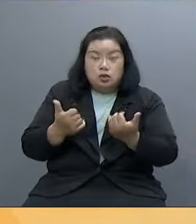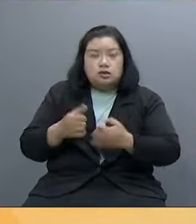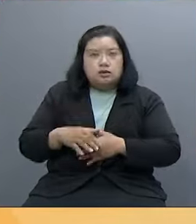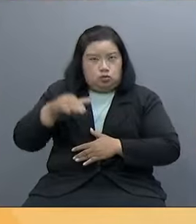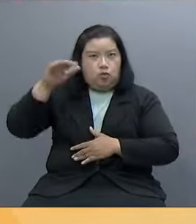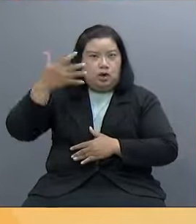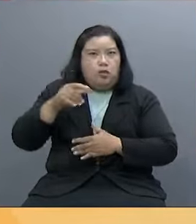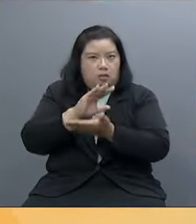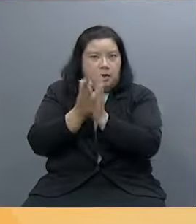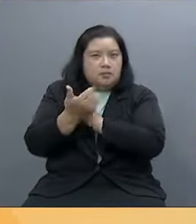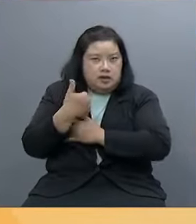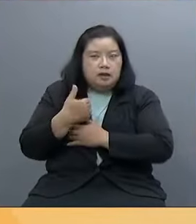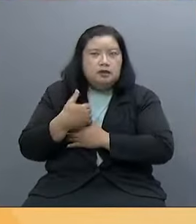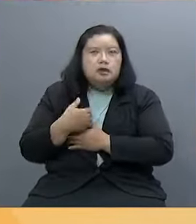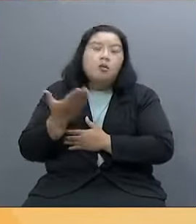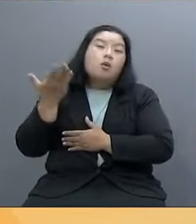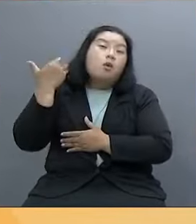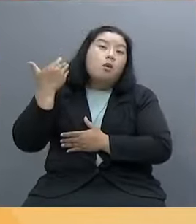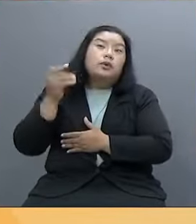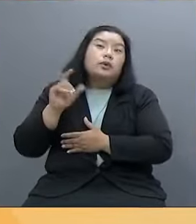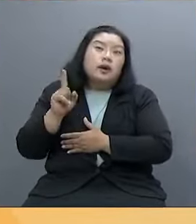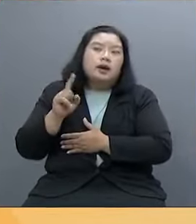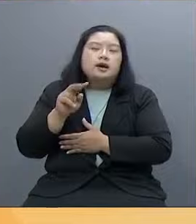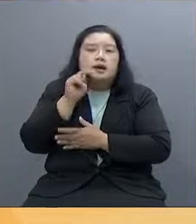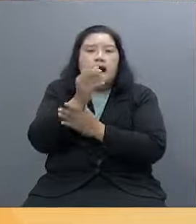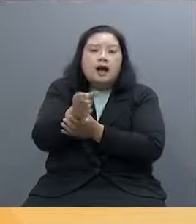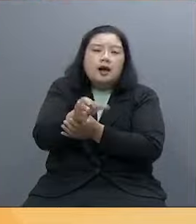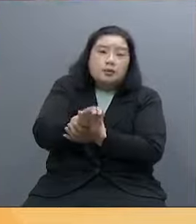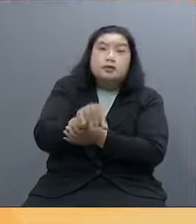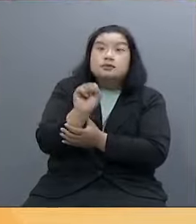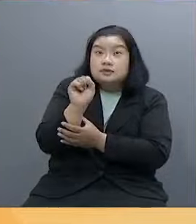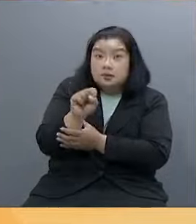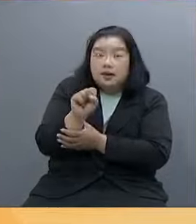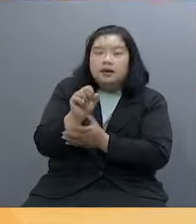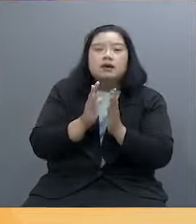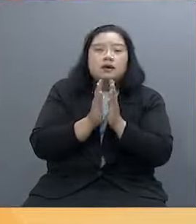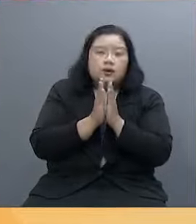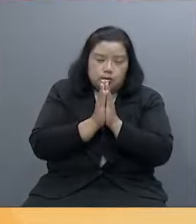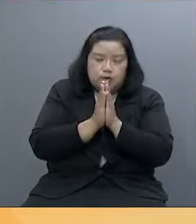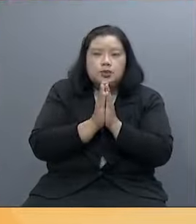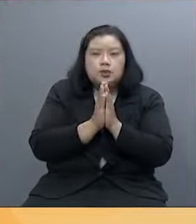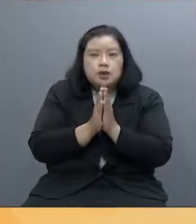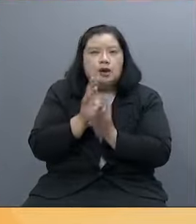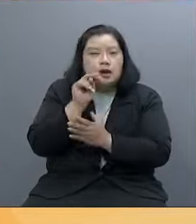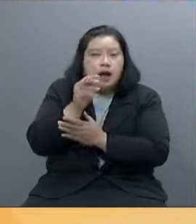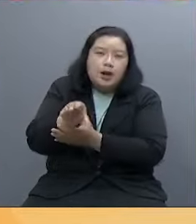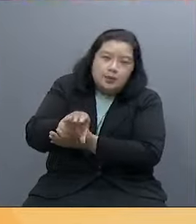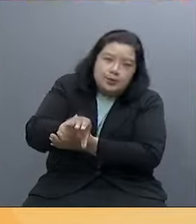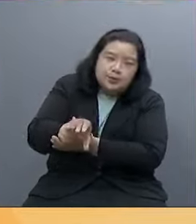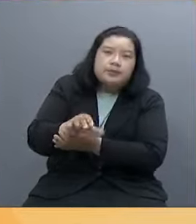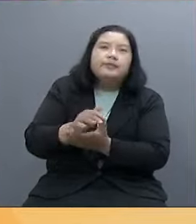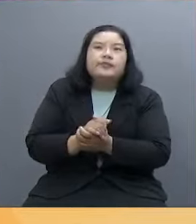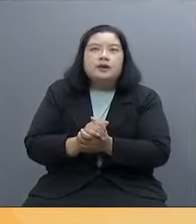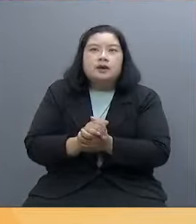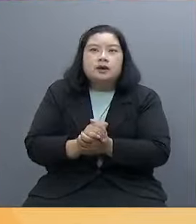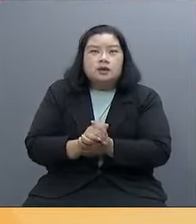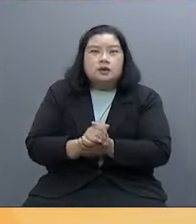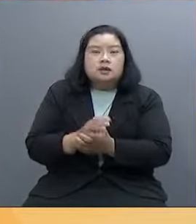ปกติเขาก็จะมีการเขาเรียกว่ารดน้ำใช่ไหมคะก็แบบพนมมือให้ลูกให้หลานแล้วก็เราก็อวยพรกันไปเดี๋ยวนี้ก็เป็นผู้หลักผู้ใ